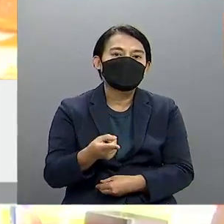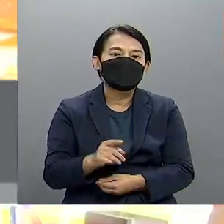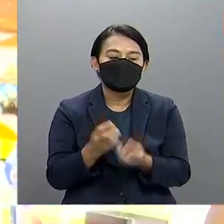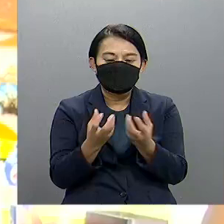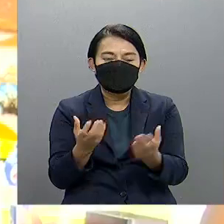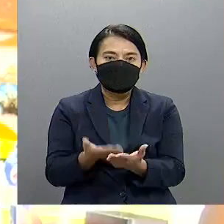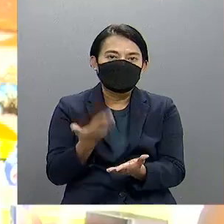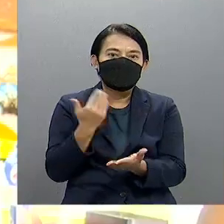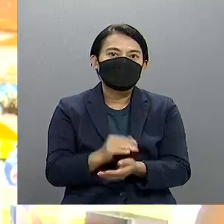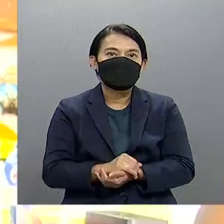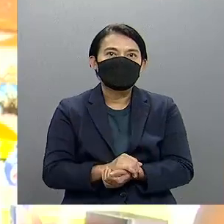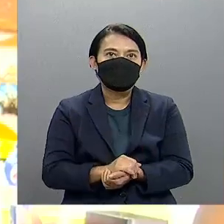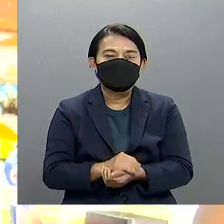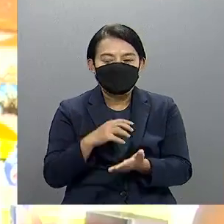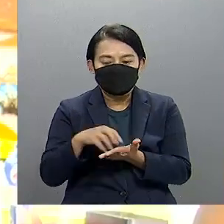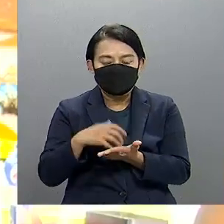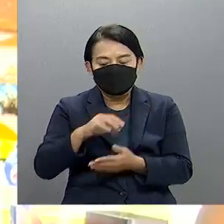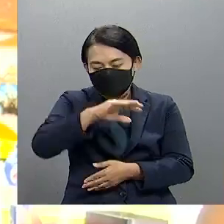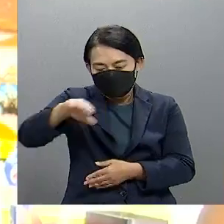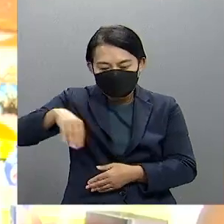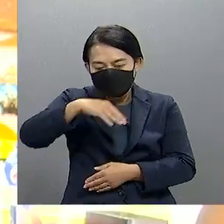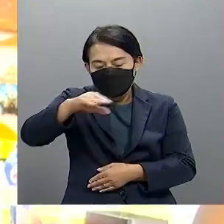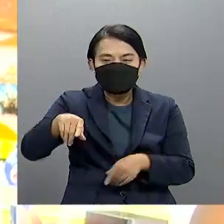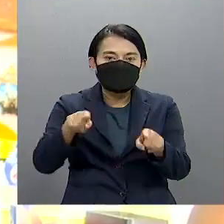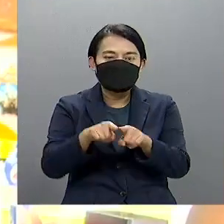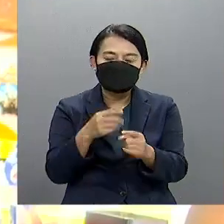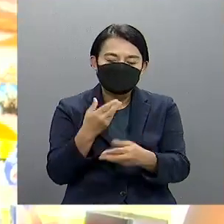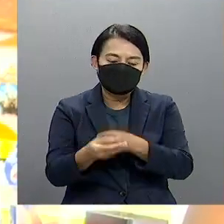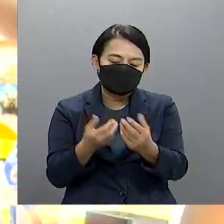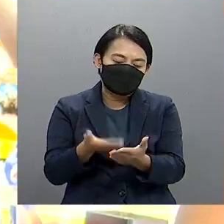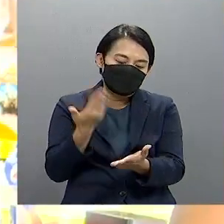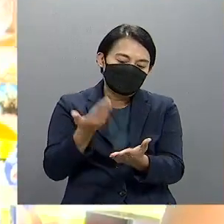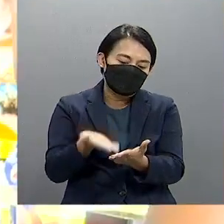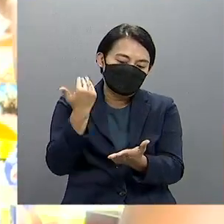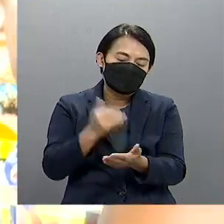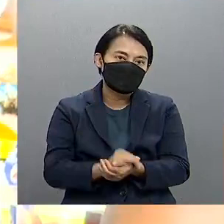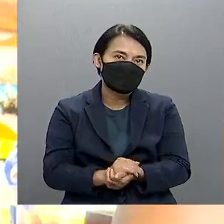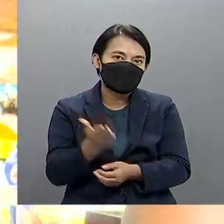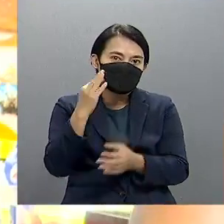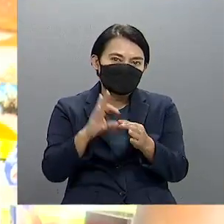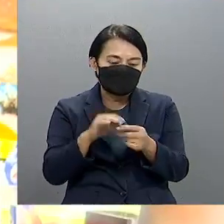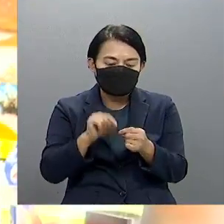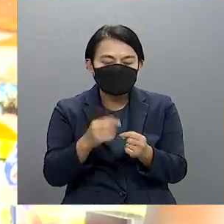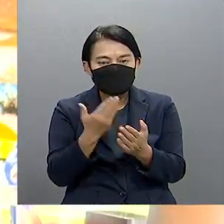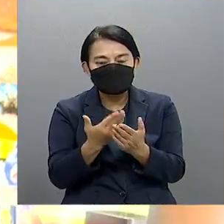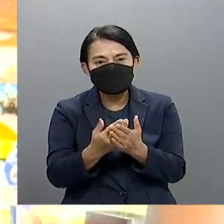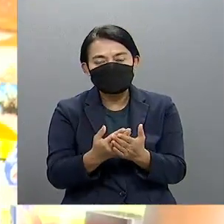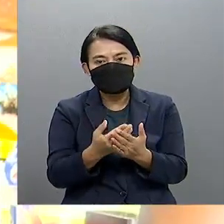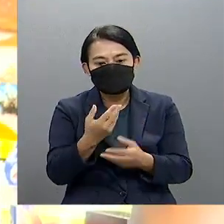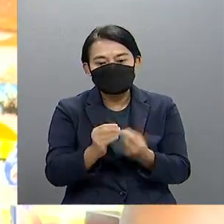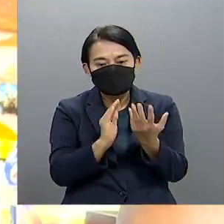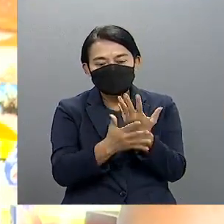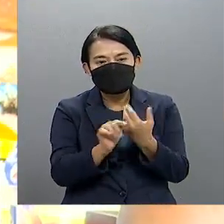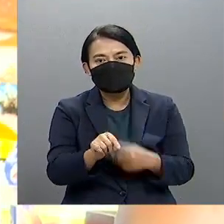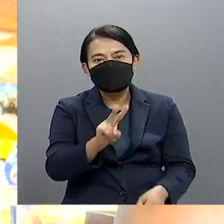างแพงเล่าให้ฟังหน่อยค่ะ ทุกอย่างค่ะพี่ขึ้นหมดเลยยางผักขึ้นใช่ในแต่ก่อน100 200เกือบ300ใช่